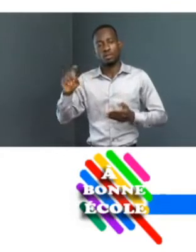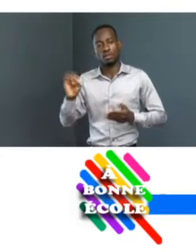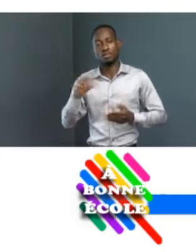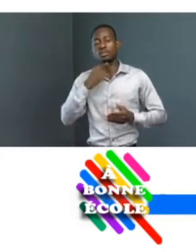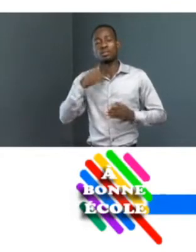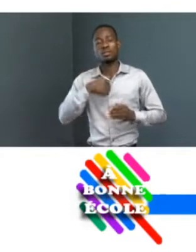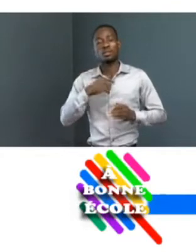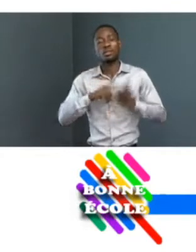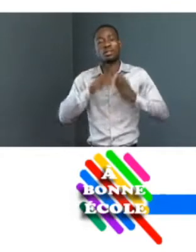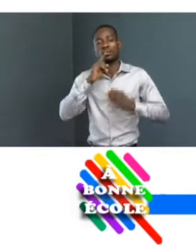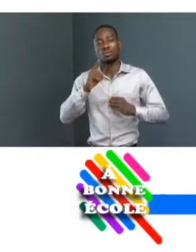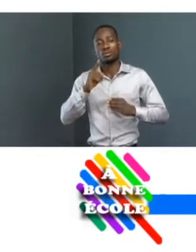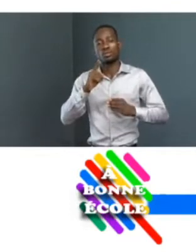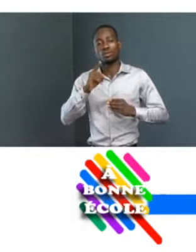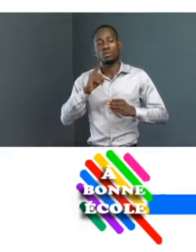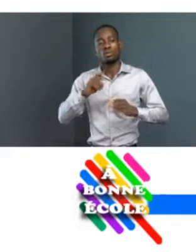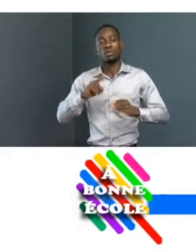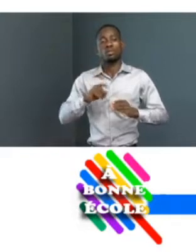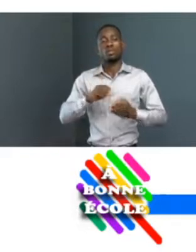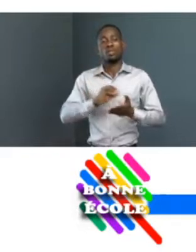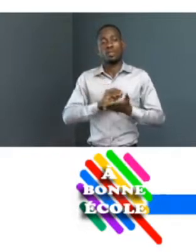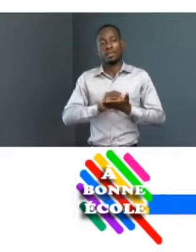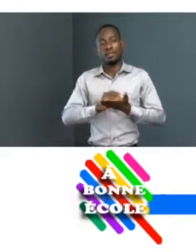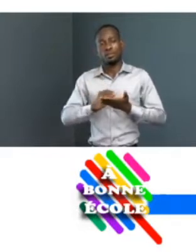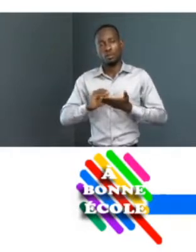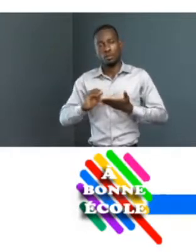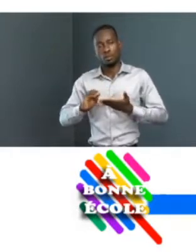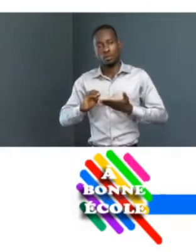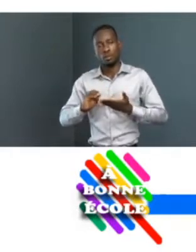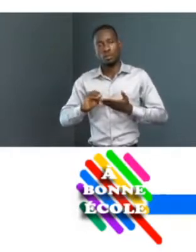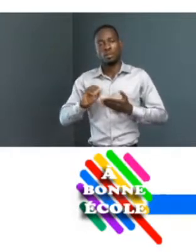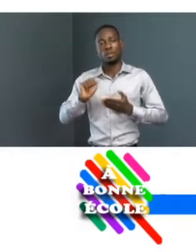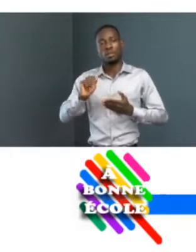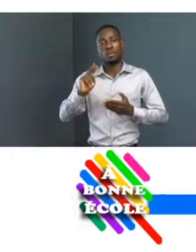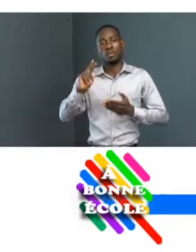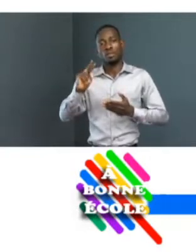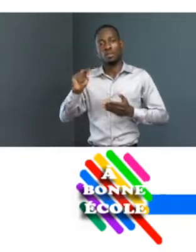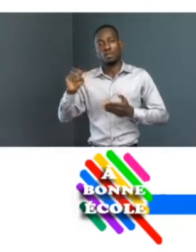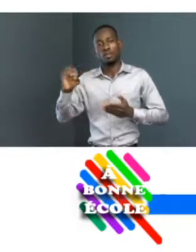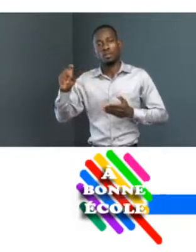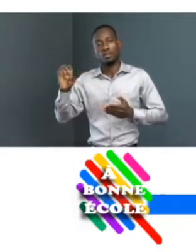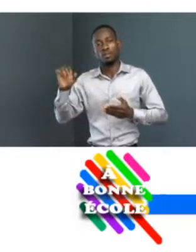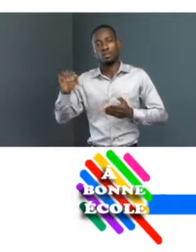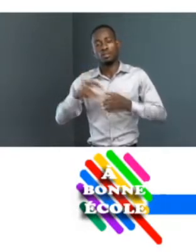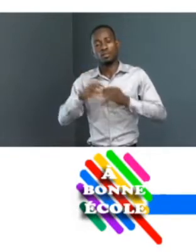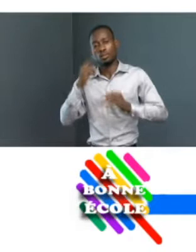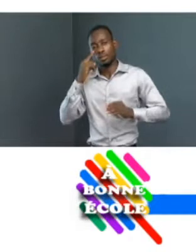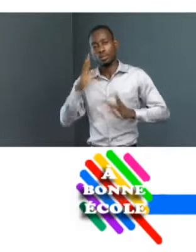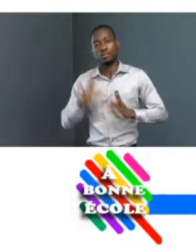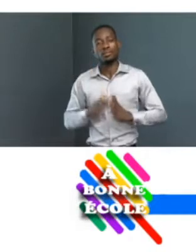Dites-moi, quels sont les organes annexes de l'œil?